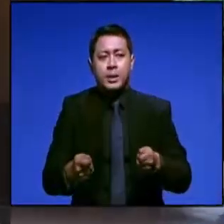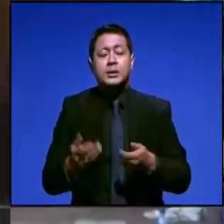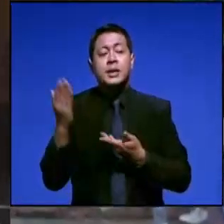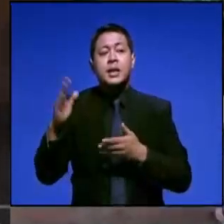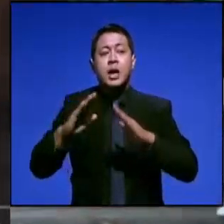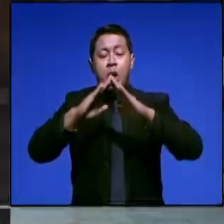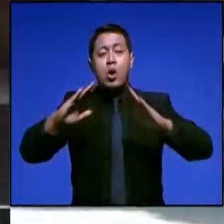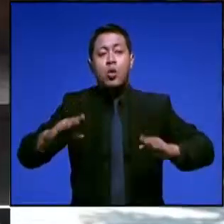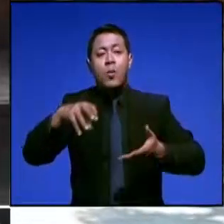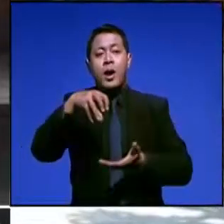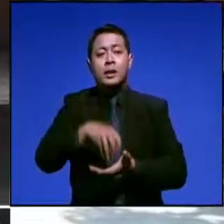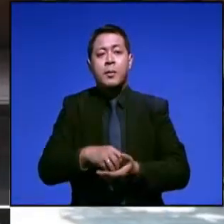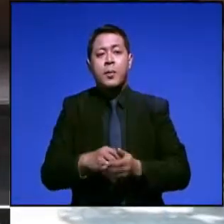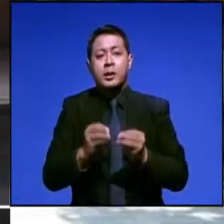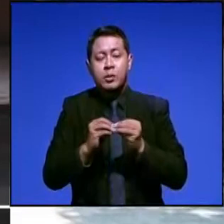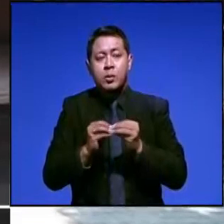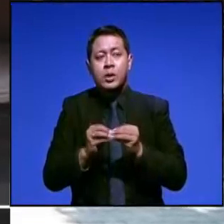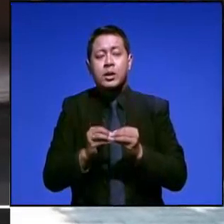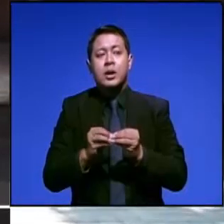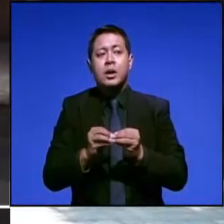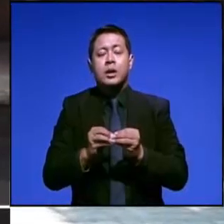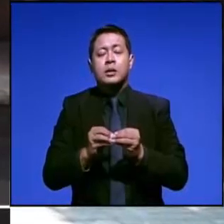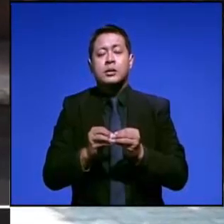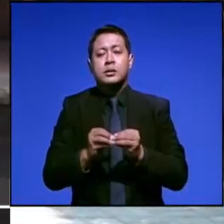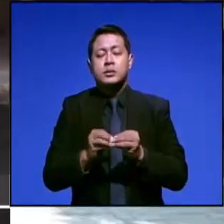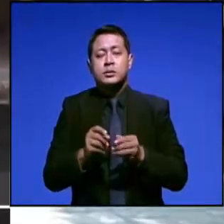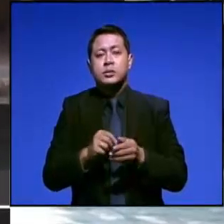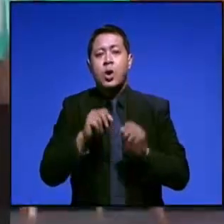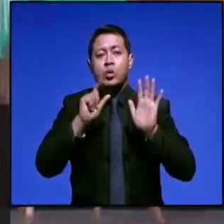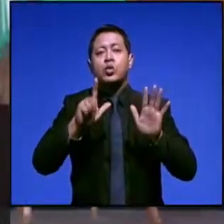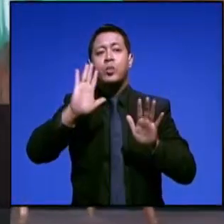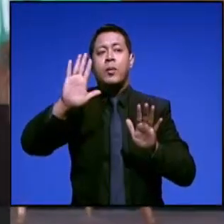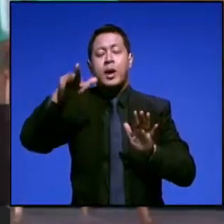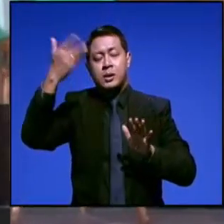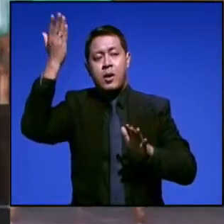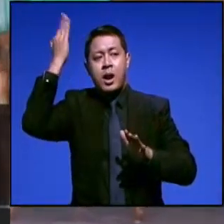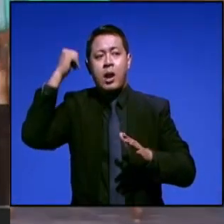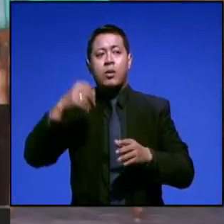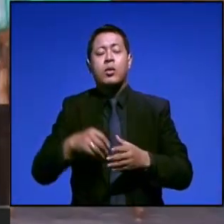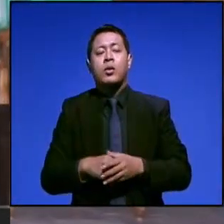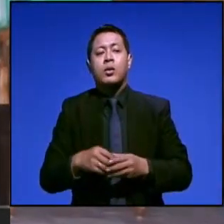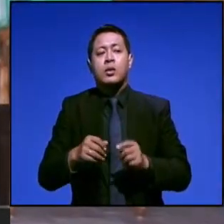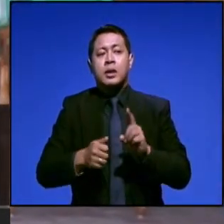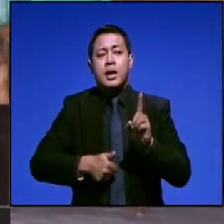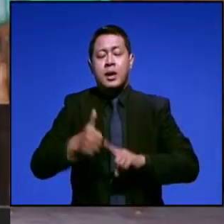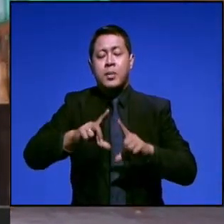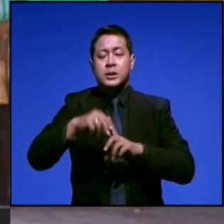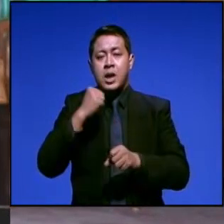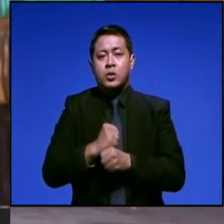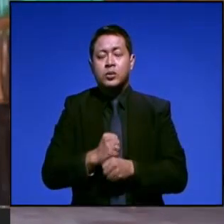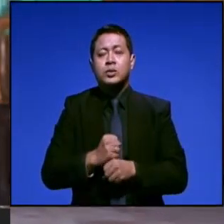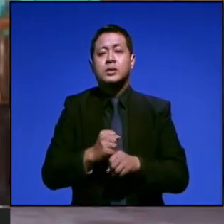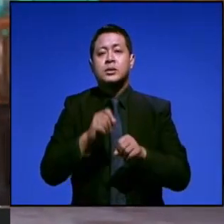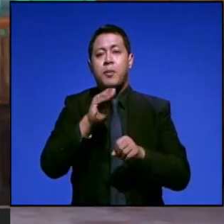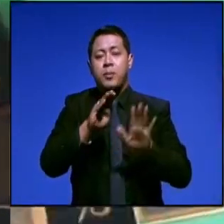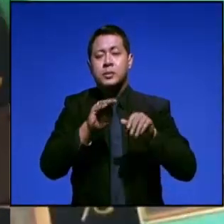Inilah rumah yang menjadi lokasi perumusan teks proklamasi Indonesia 75 tahun silam atau tepatnya 16 Agustus